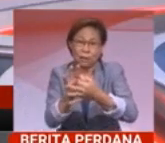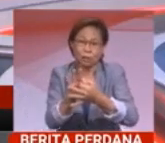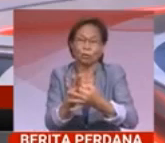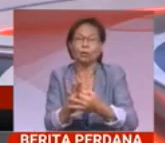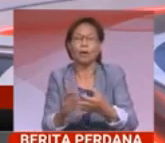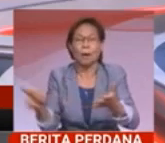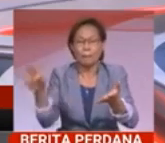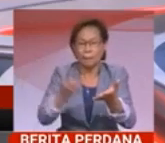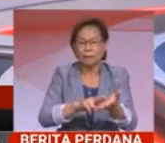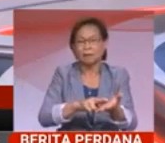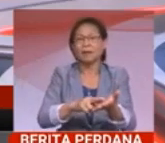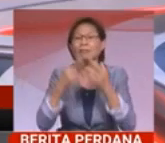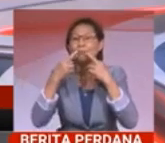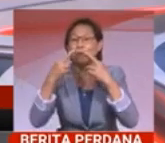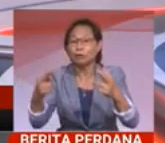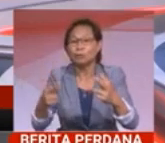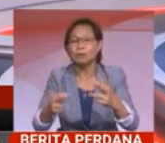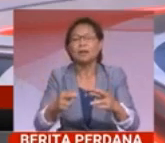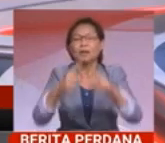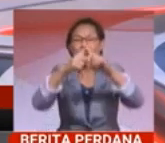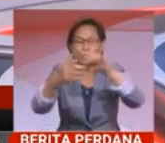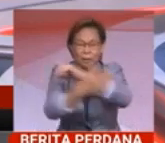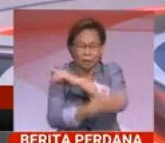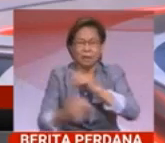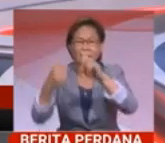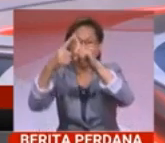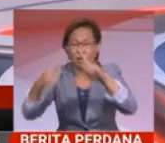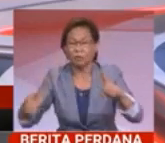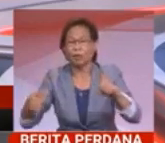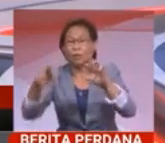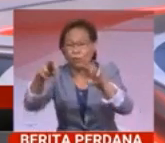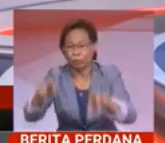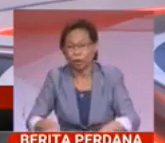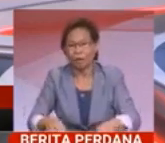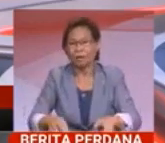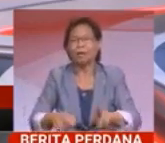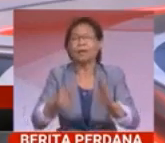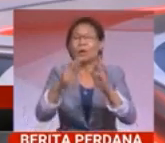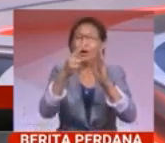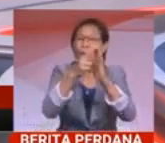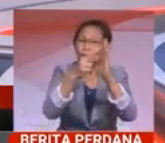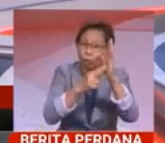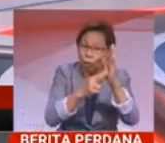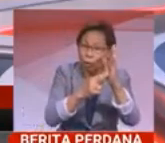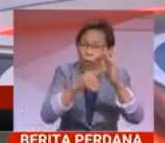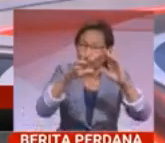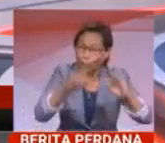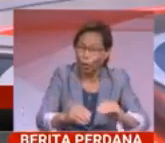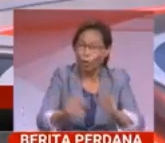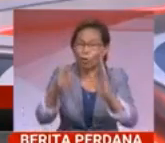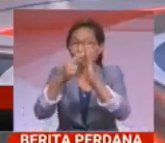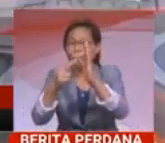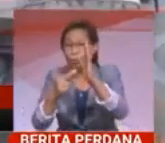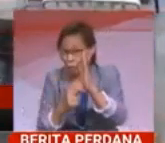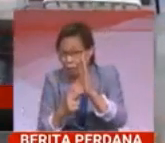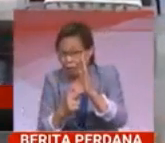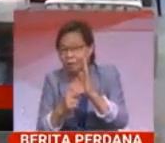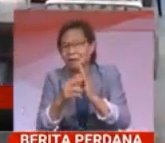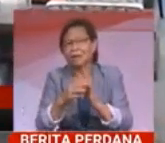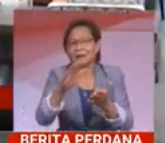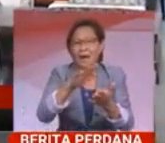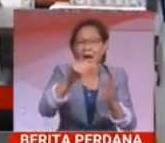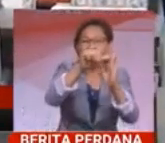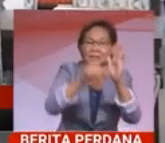penyatu rasmi dewan negara jangan jawa rakyat aturan uu hutan bersyarat rang undang-undang atau takes a